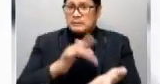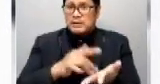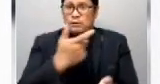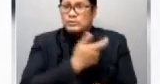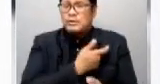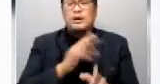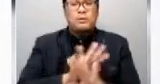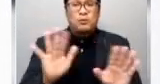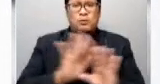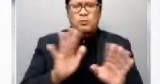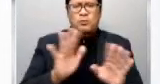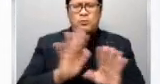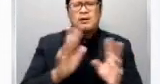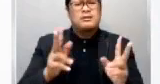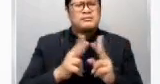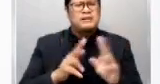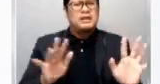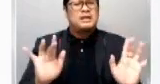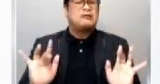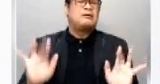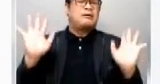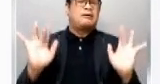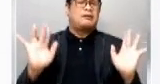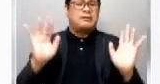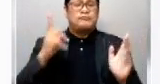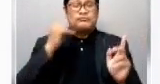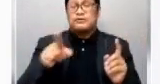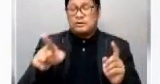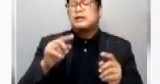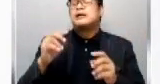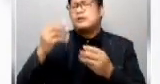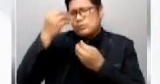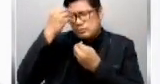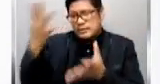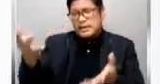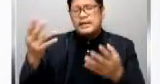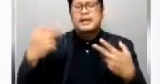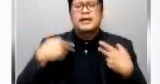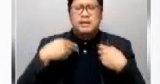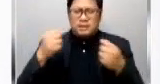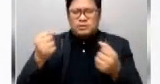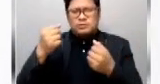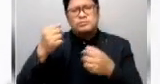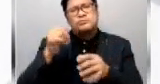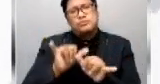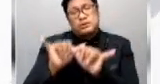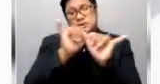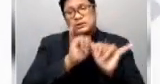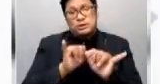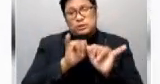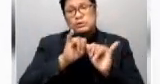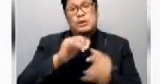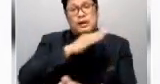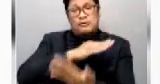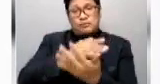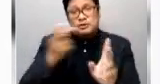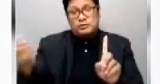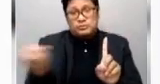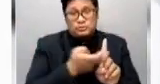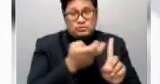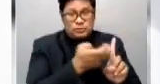magpakakampante at patuloy na sumunod sa health protocols para maiwasan ang hawaan ng sakit. Ang National Kidney and Transplant Institute